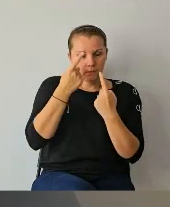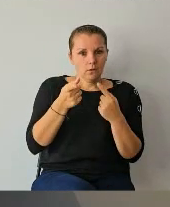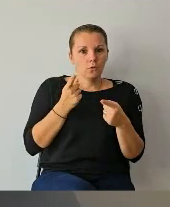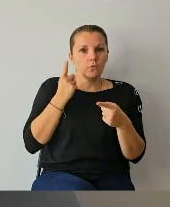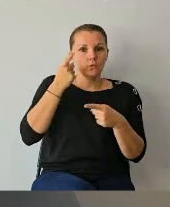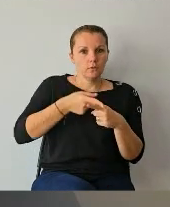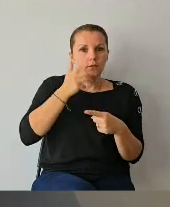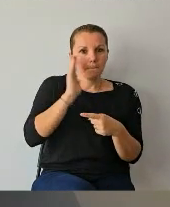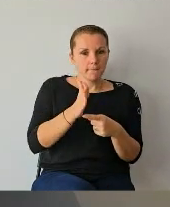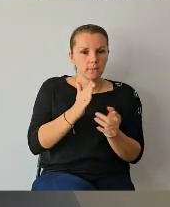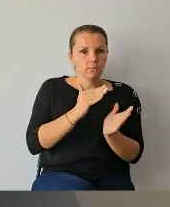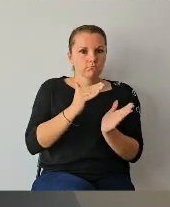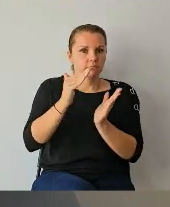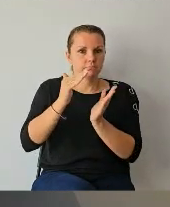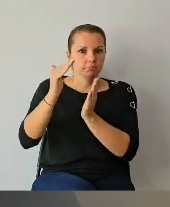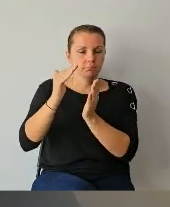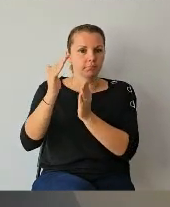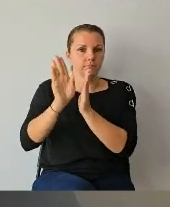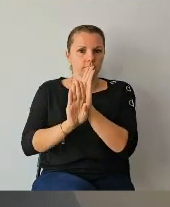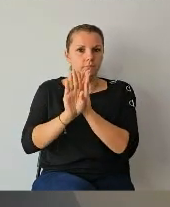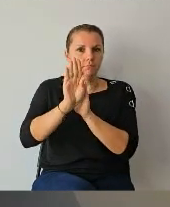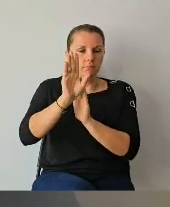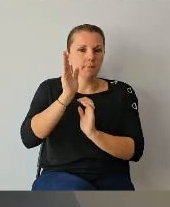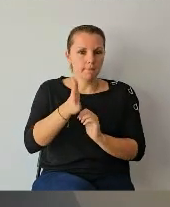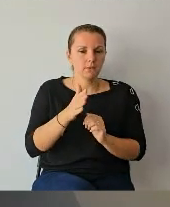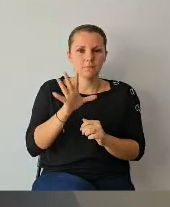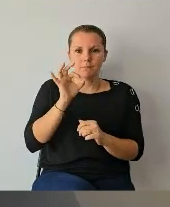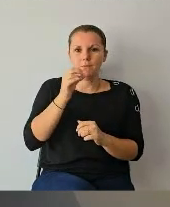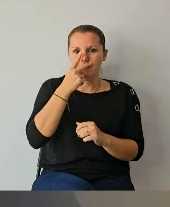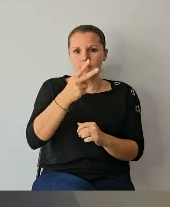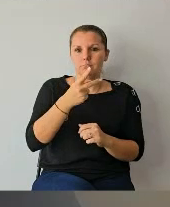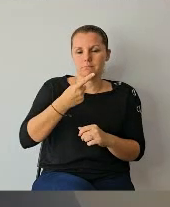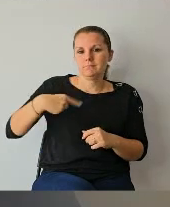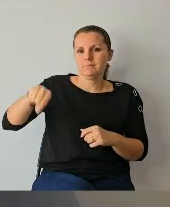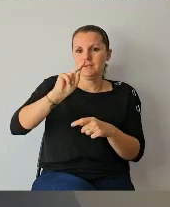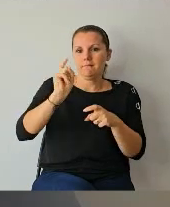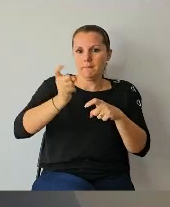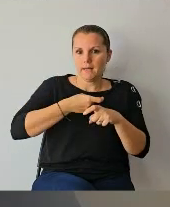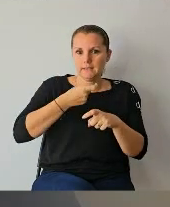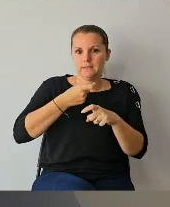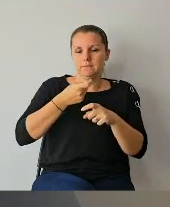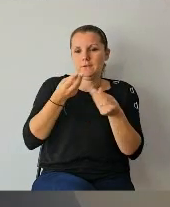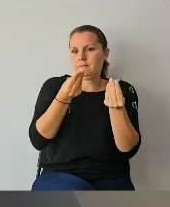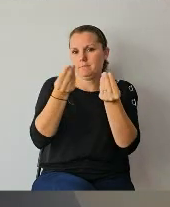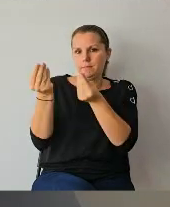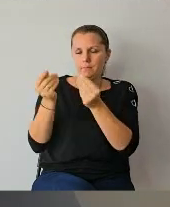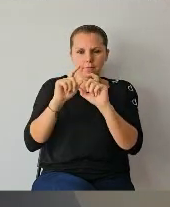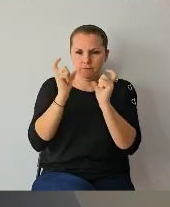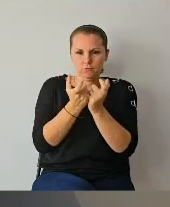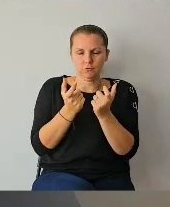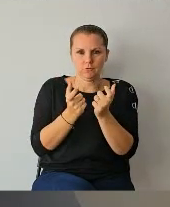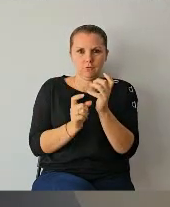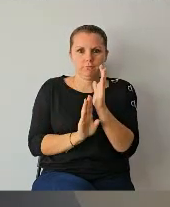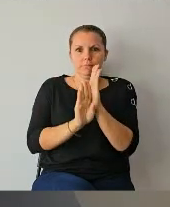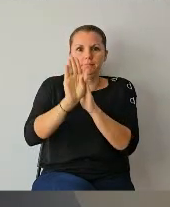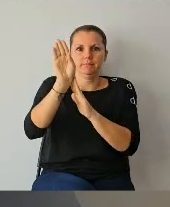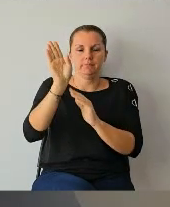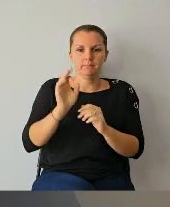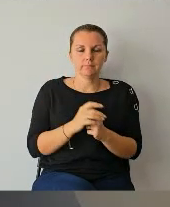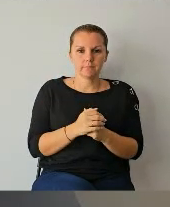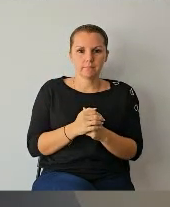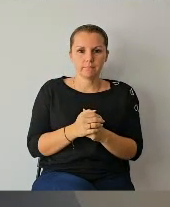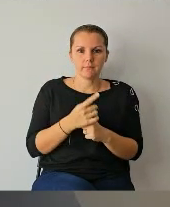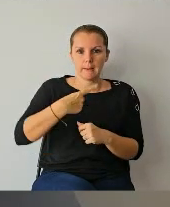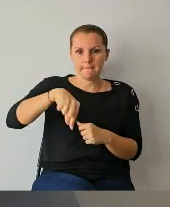będą szły w górę, ponieważ jak widzicie państwo, inflacja też w górę idzie, dlatego też postanowiliśmy, że te